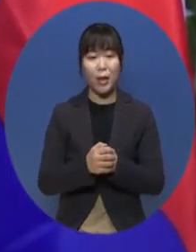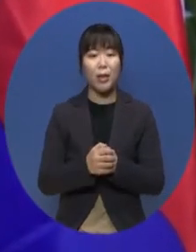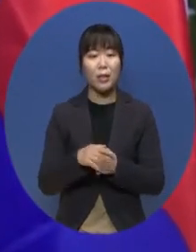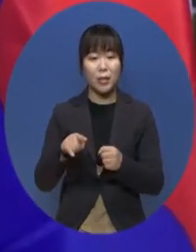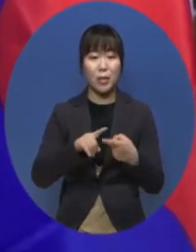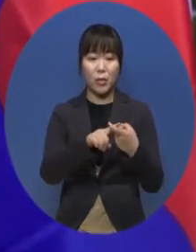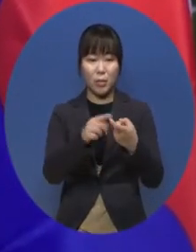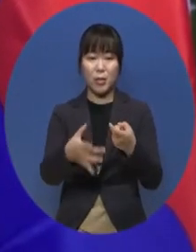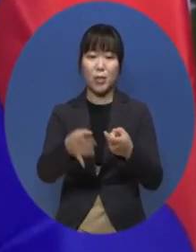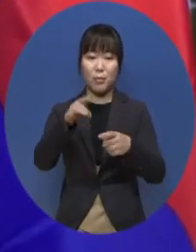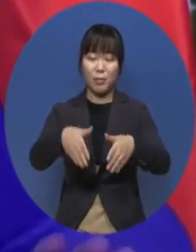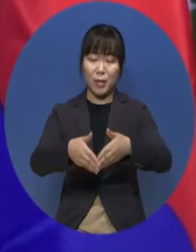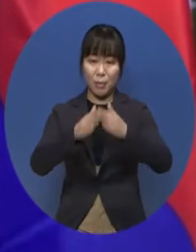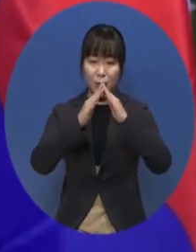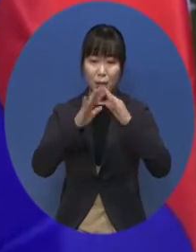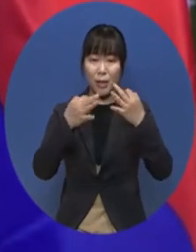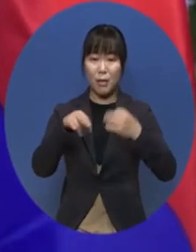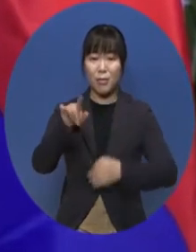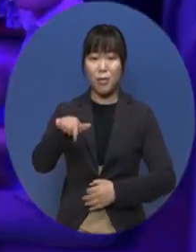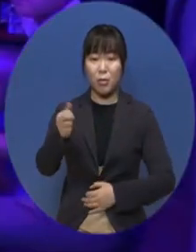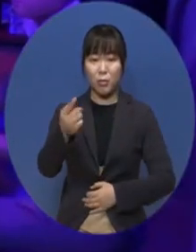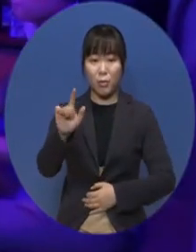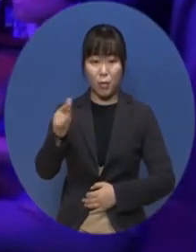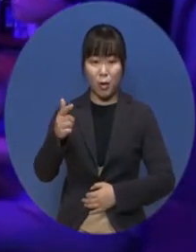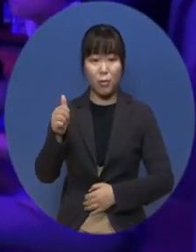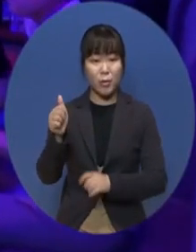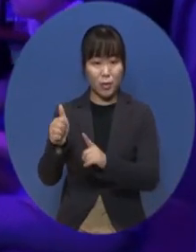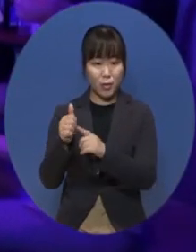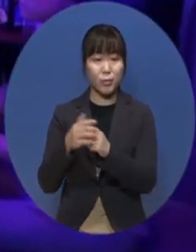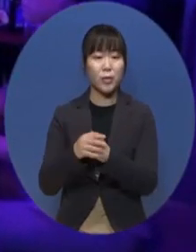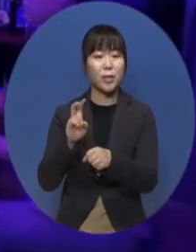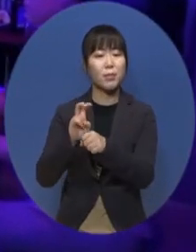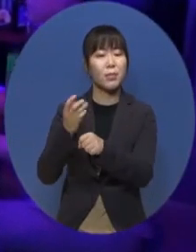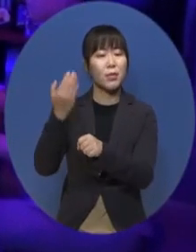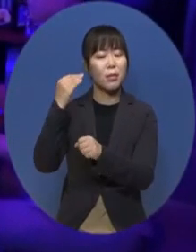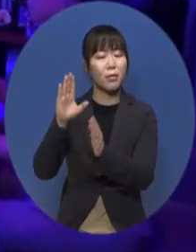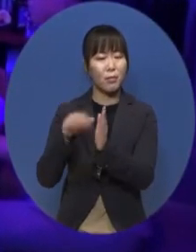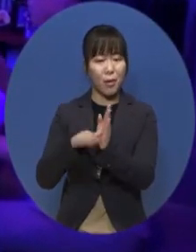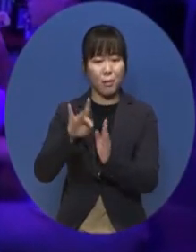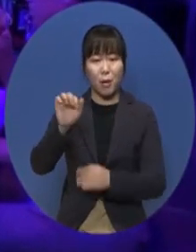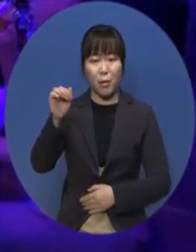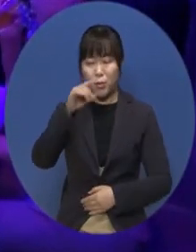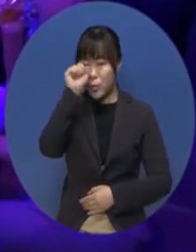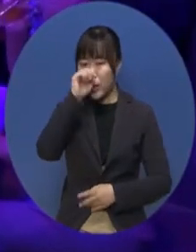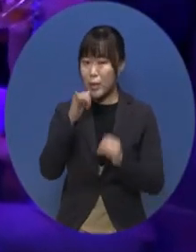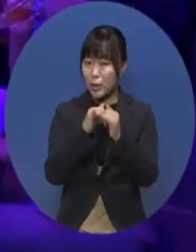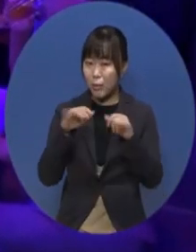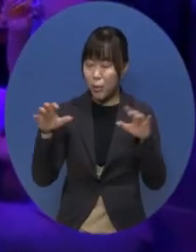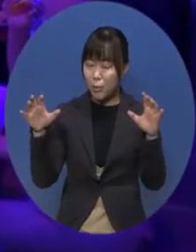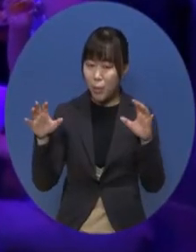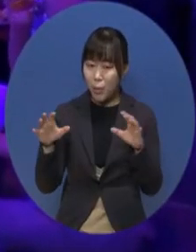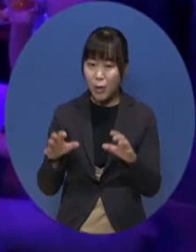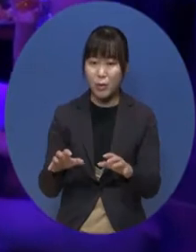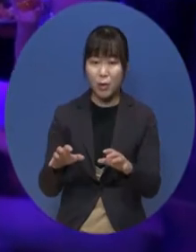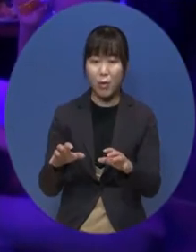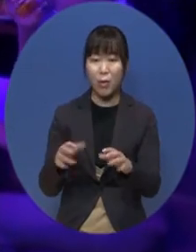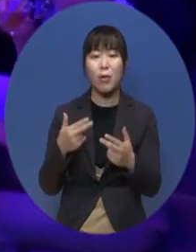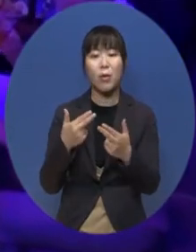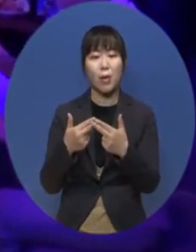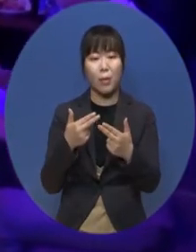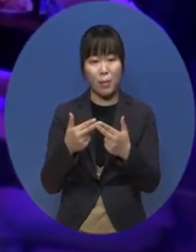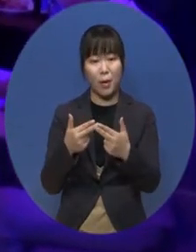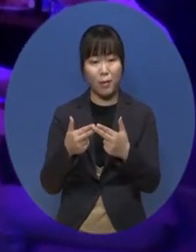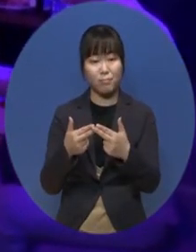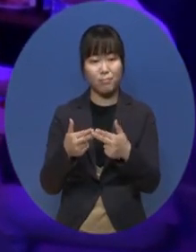배호사랑연합회를 처음 창립한 김석환 회장은 20여 년 전 배우를 좋아하는 사람들이 모여 협회를